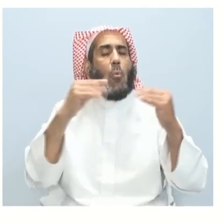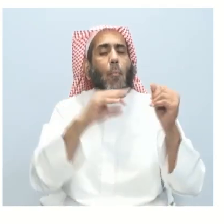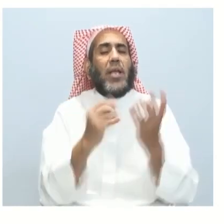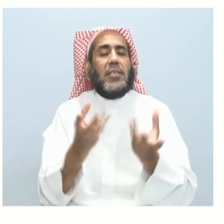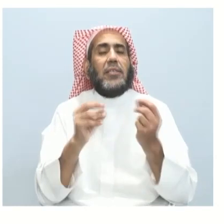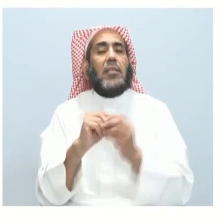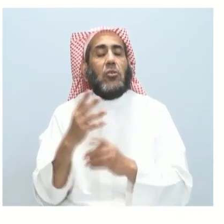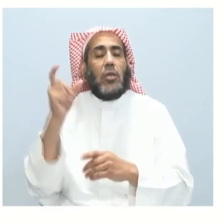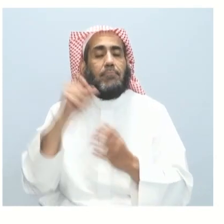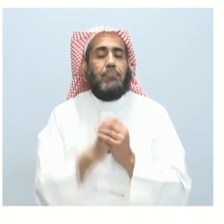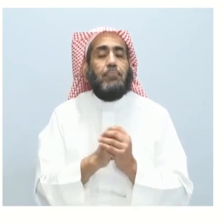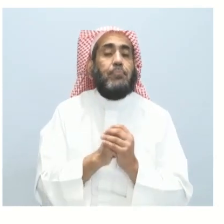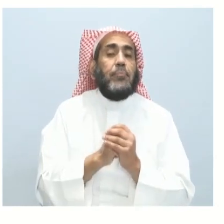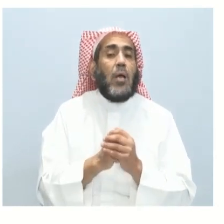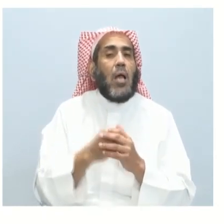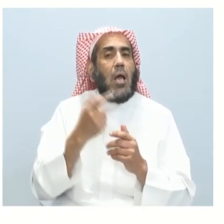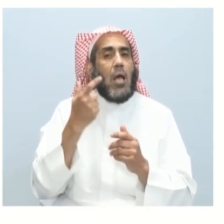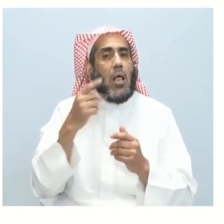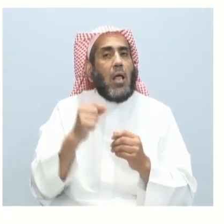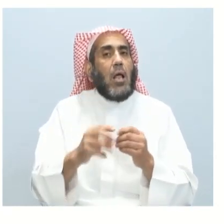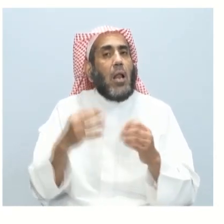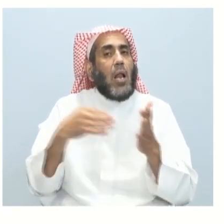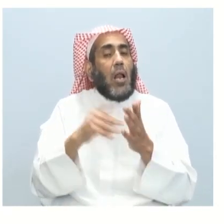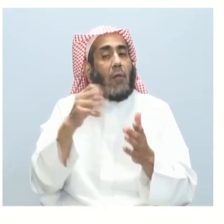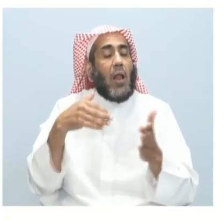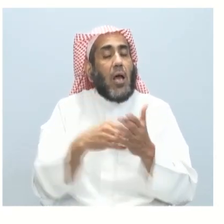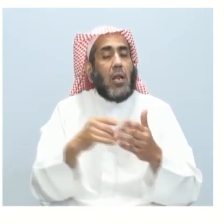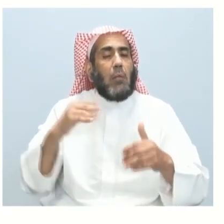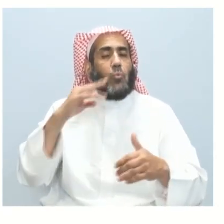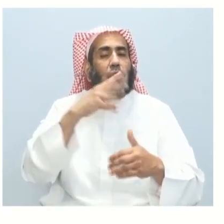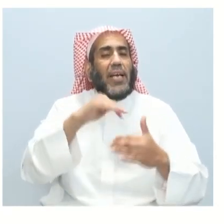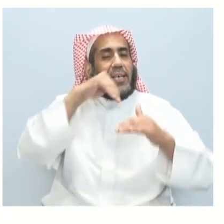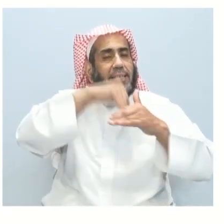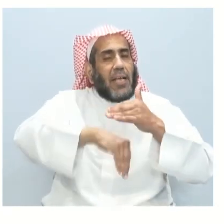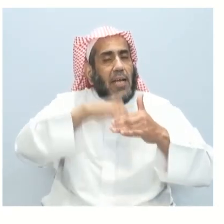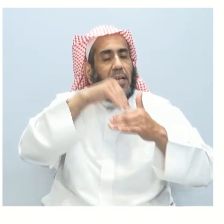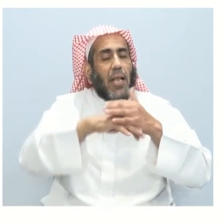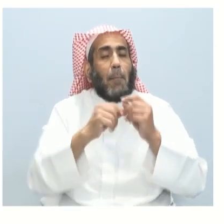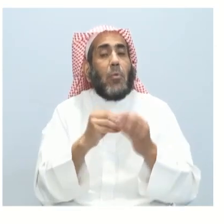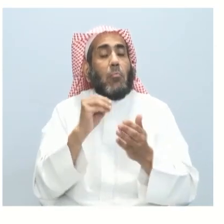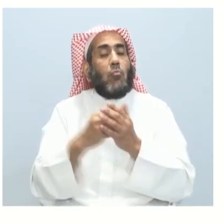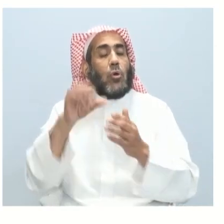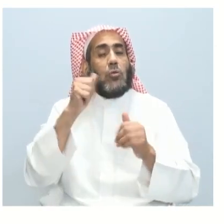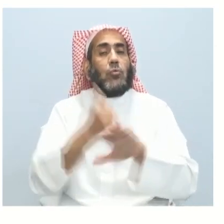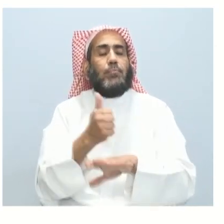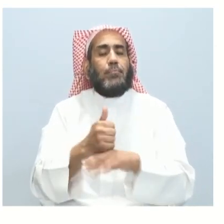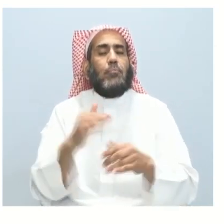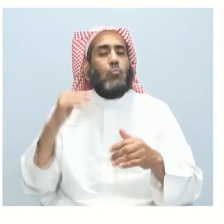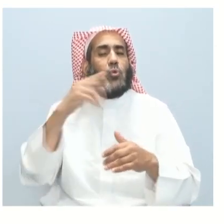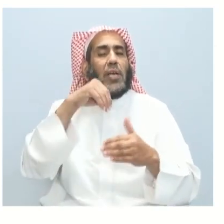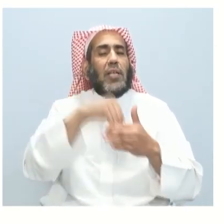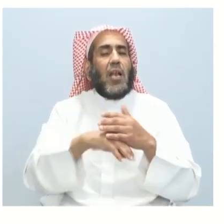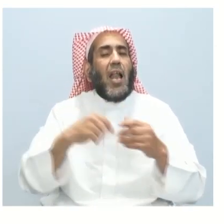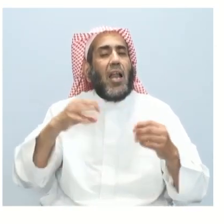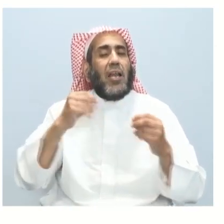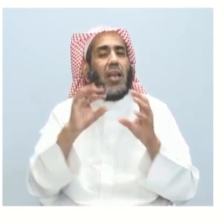عنه الشاعر ايضا النظر طبعا الى القافيه وعرفنا الموسيقى الداخليه ايضا من ضمن ما ينقذ في الاسلوب الموسيقى الداخليه هي